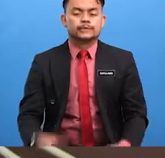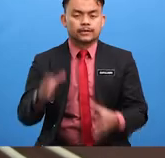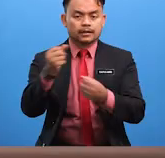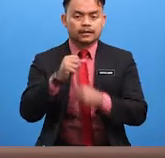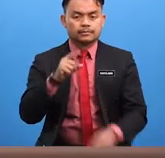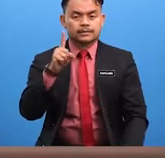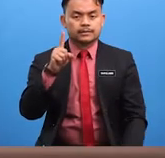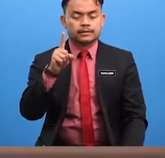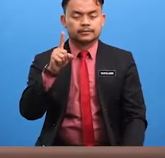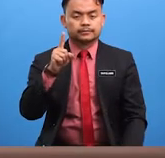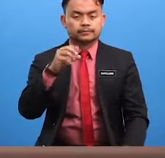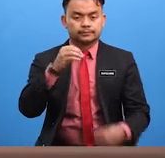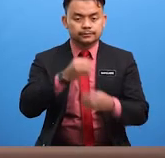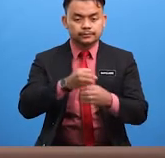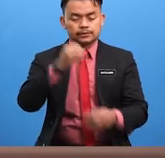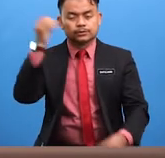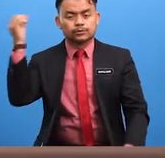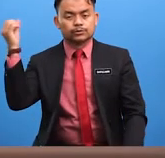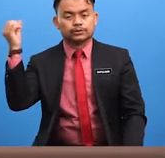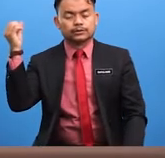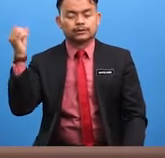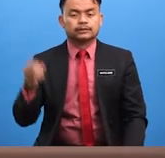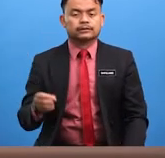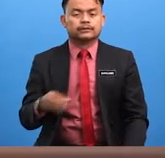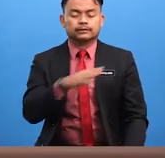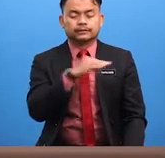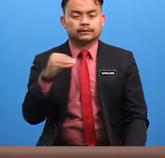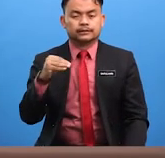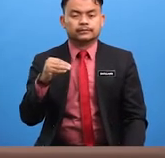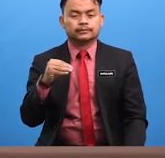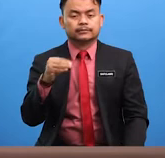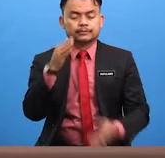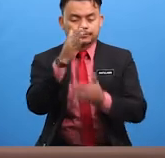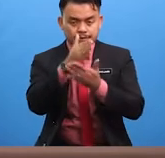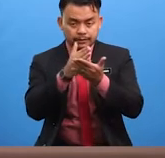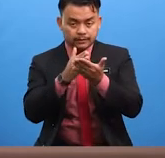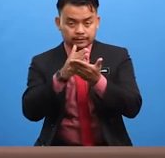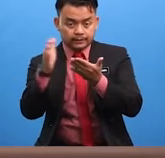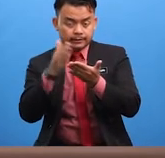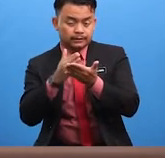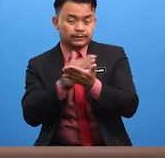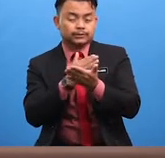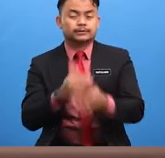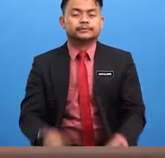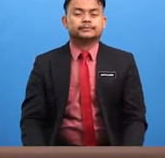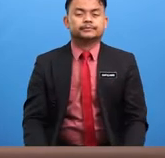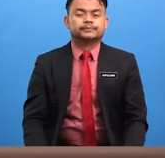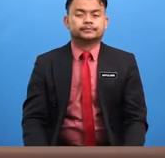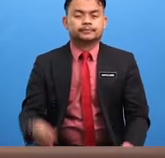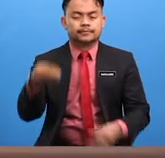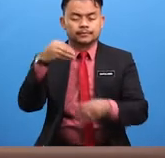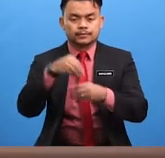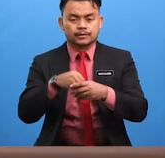Ambil sehelai rotan penganyam, kemudian bahagikan kepada 2. Guna bahagian tengah rotan tersebut, masukkan ke atas tiang